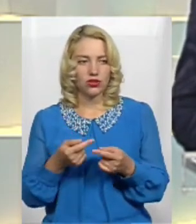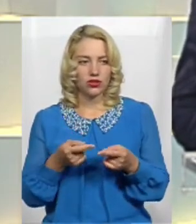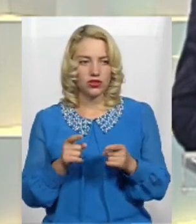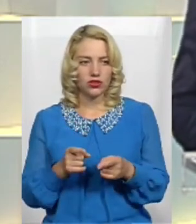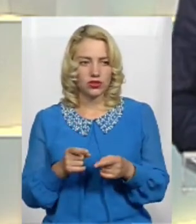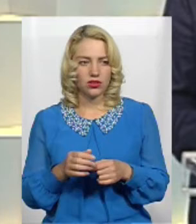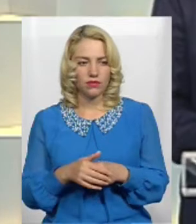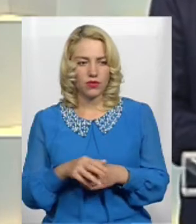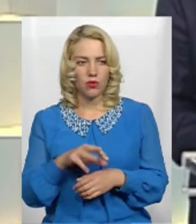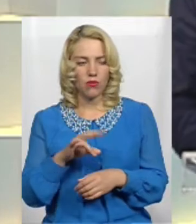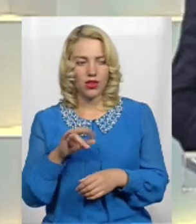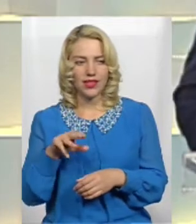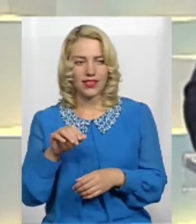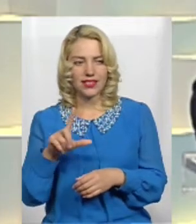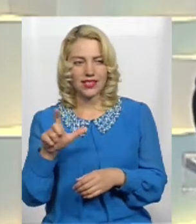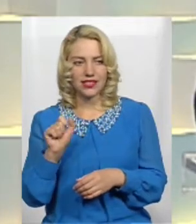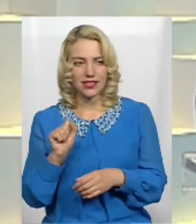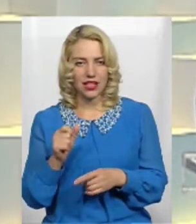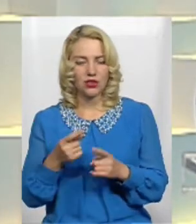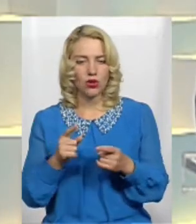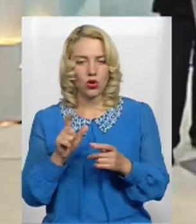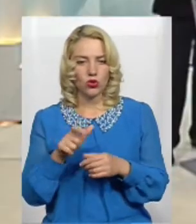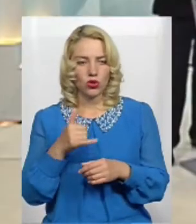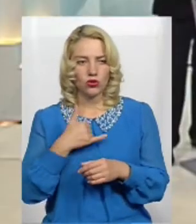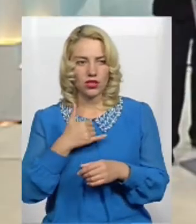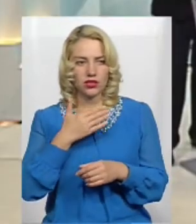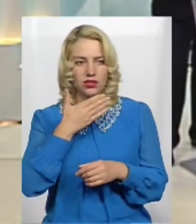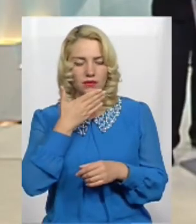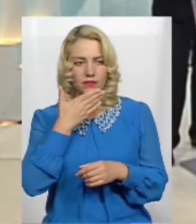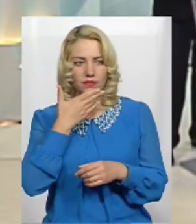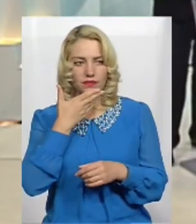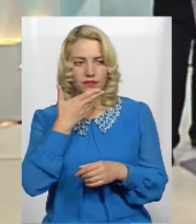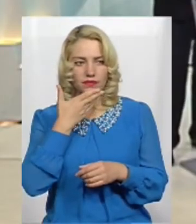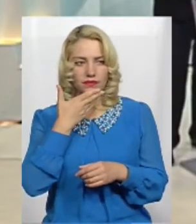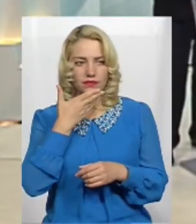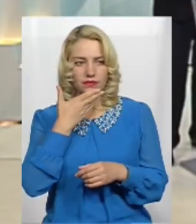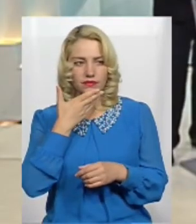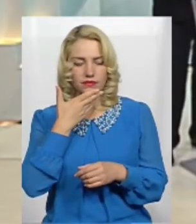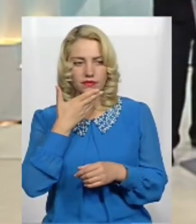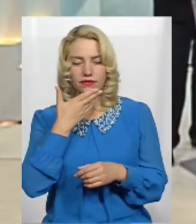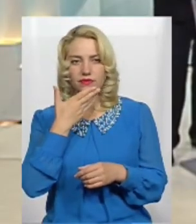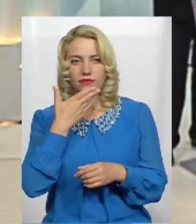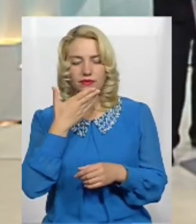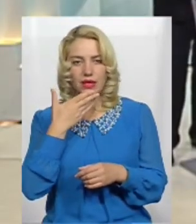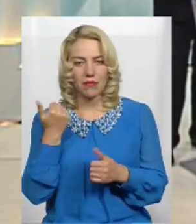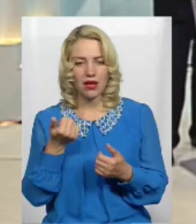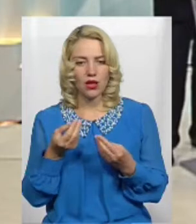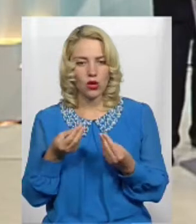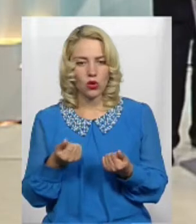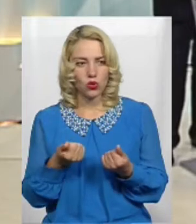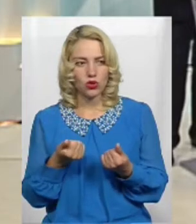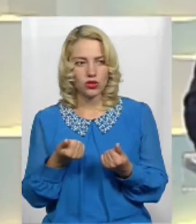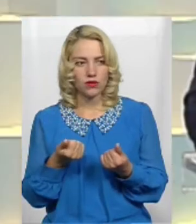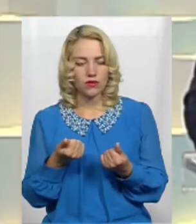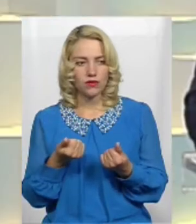за монетизацію, тому що людина, власне, має право розпорядитися тими коштами, які